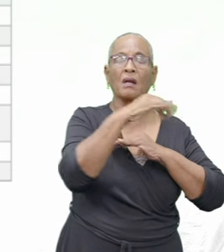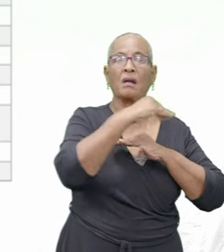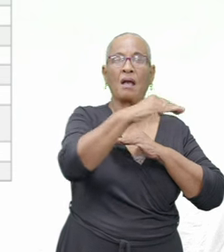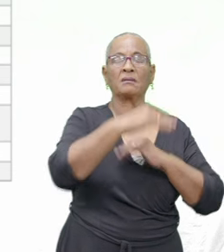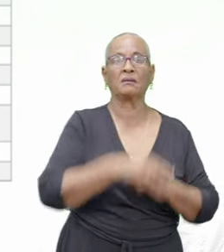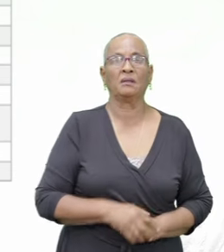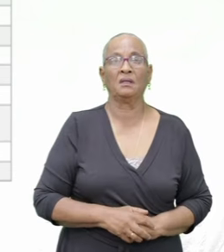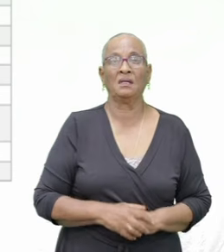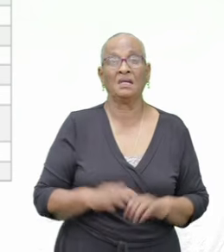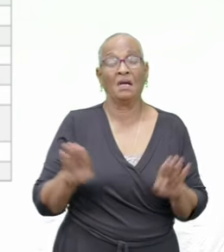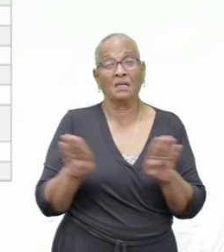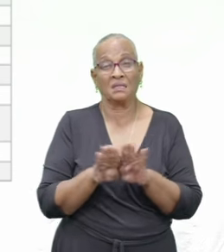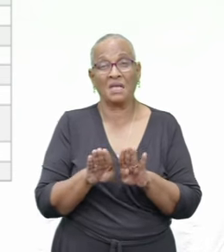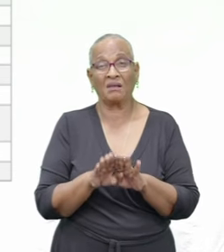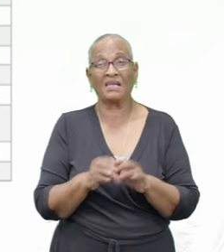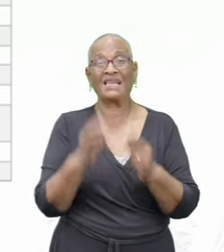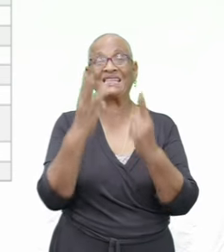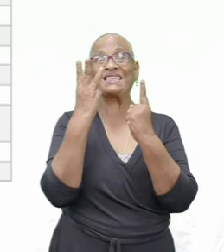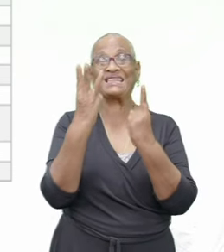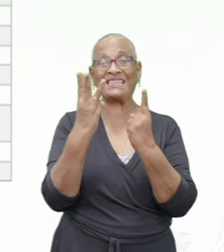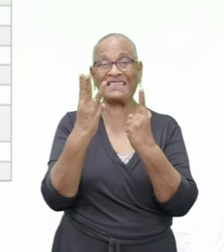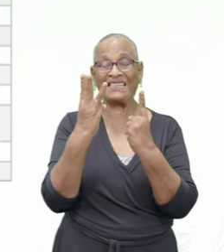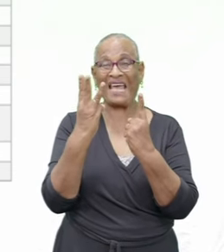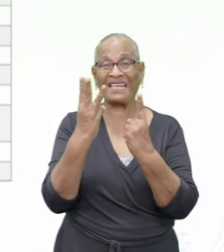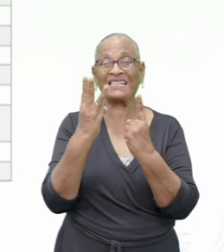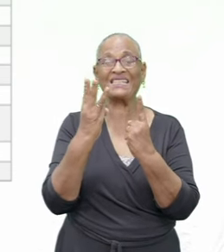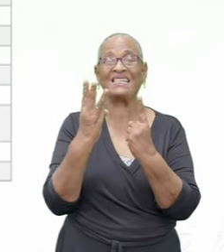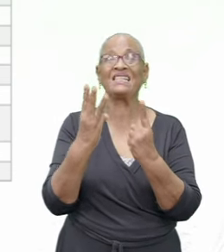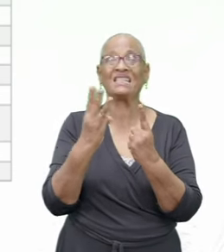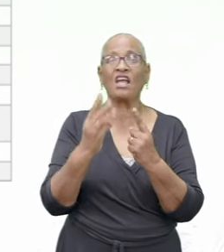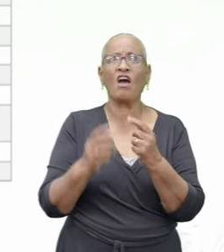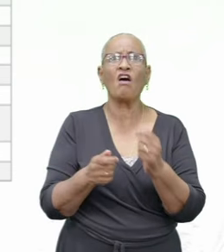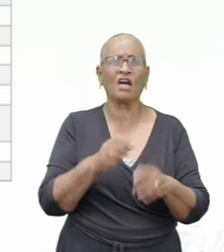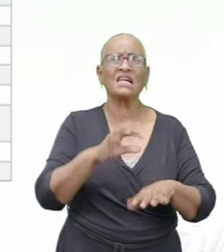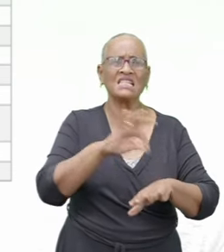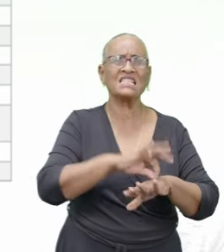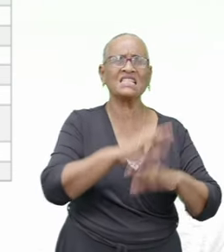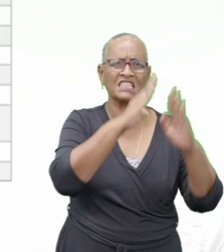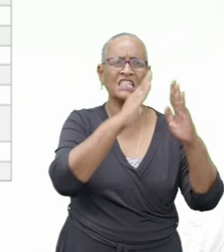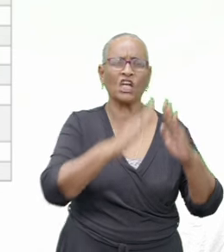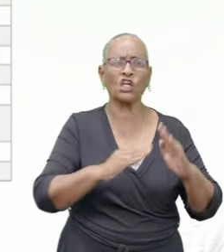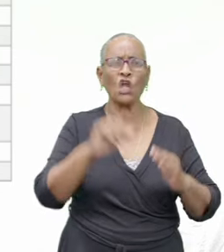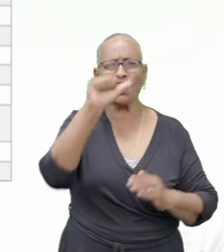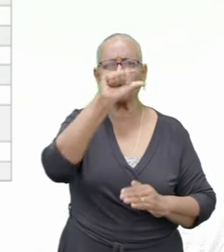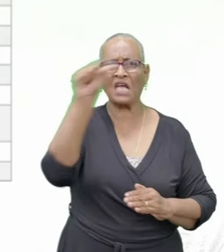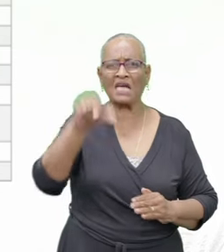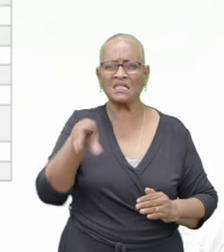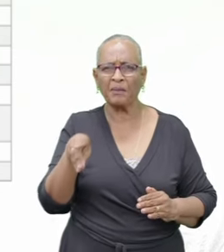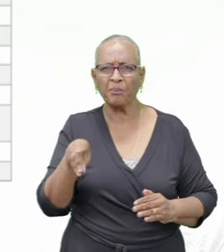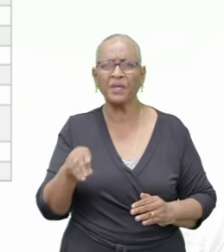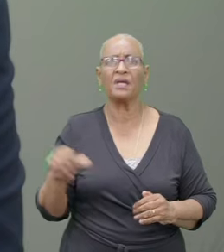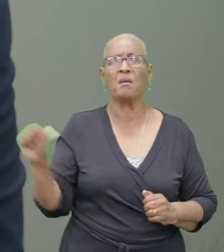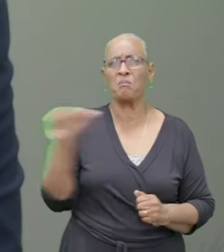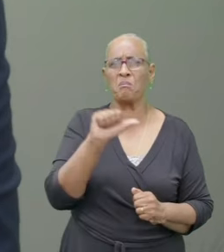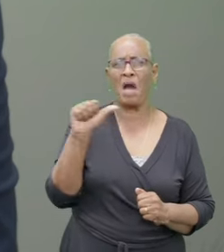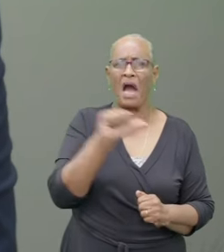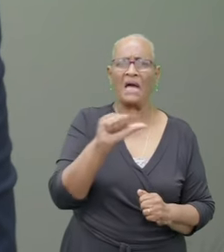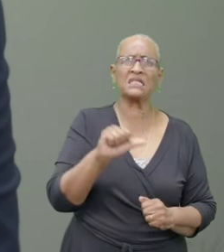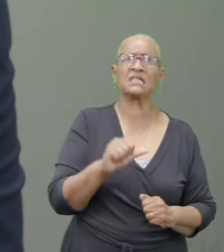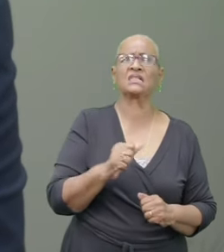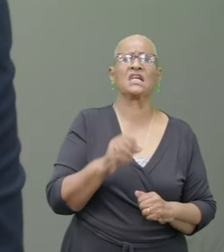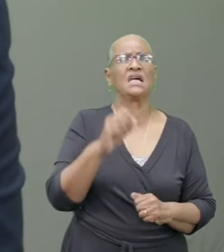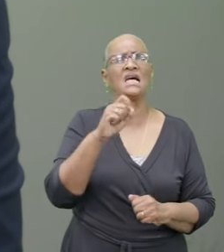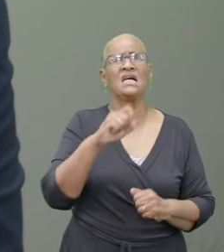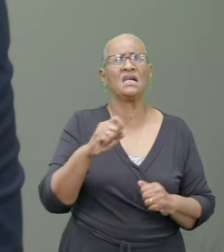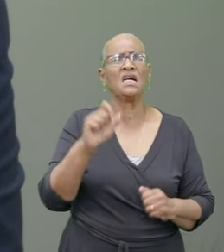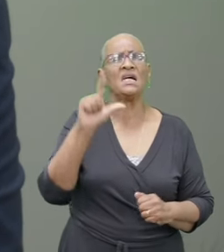vertrokken ook 13 intensive care verpleegkundigen. En ik zei net, het AZP heeft intensive care, maar ook het Slans Hospitaal heeft